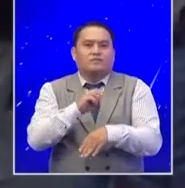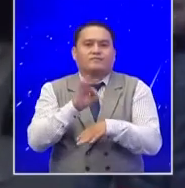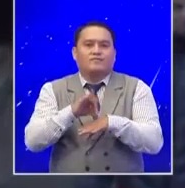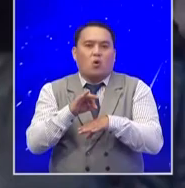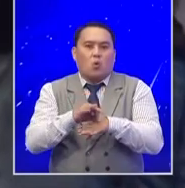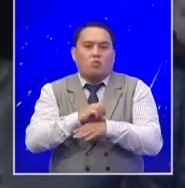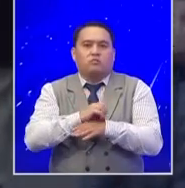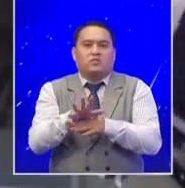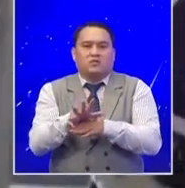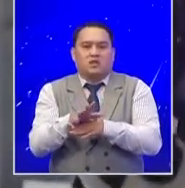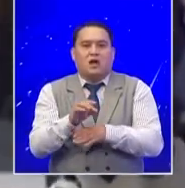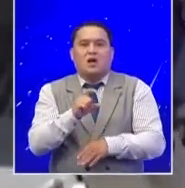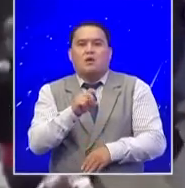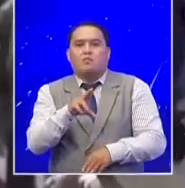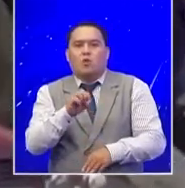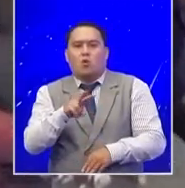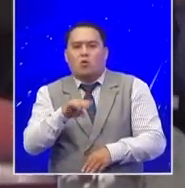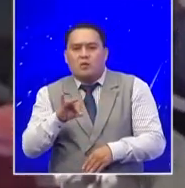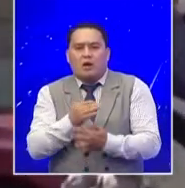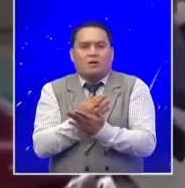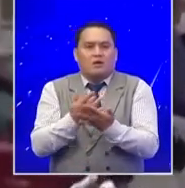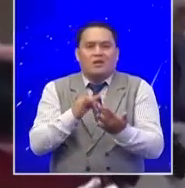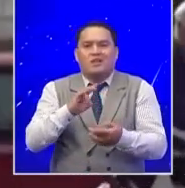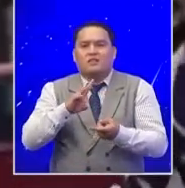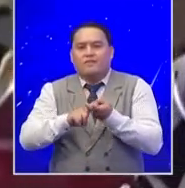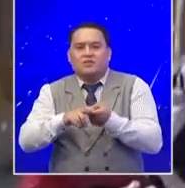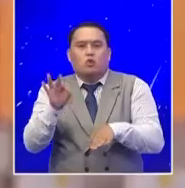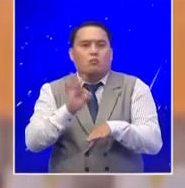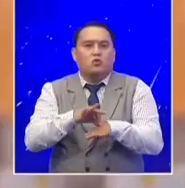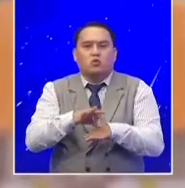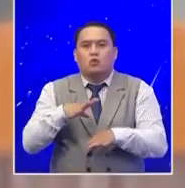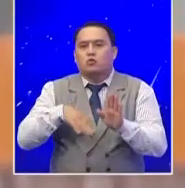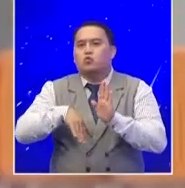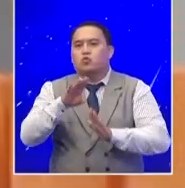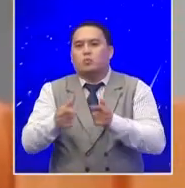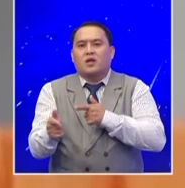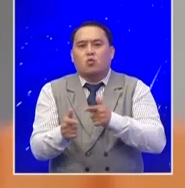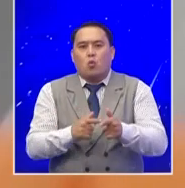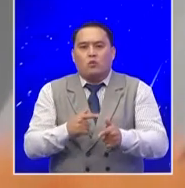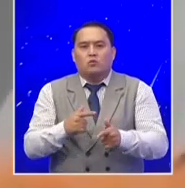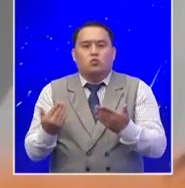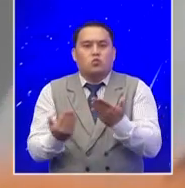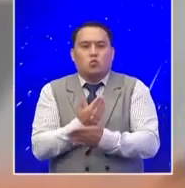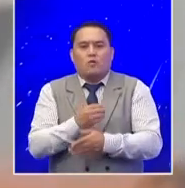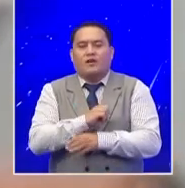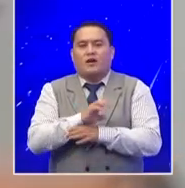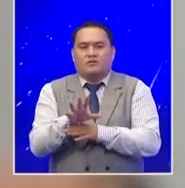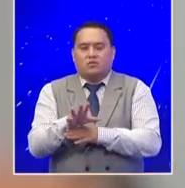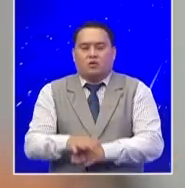кори, полиомиелита, лихорадки Эбола и других инфекций, оказались лучше подготовлены к волне нового